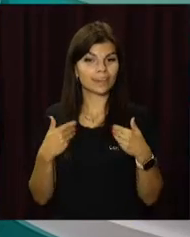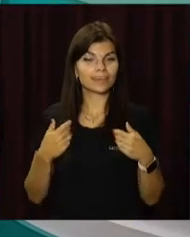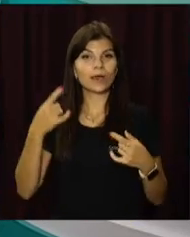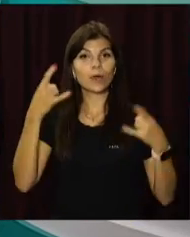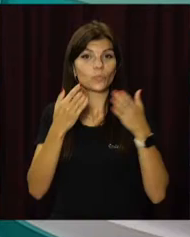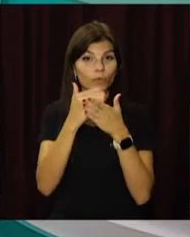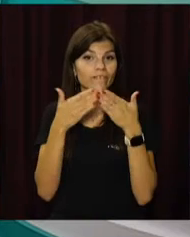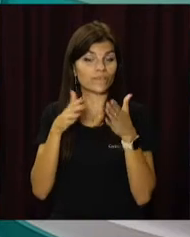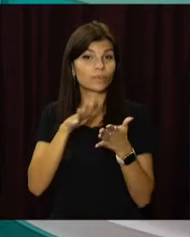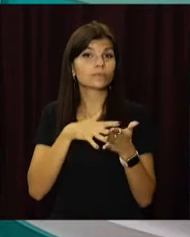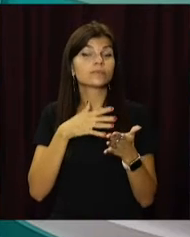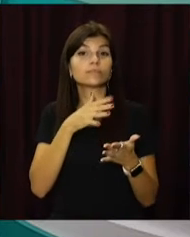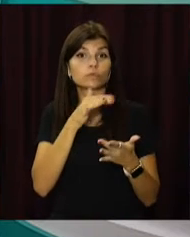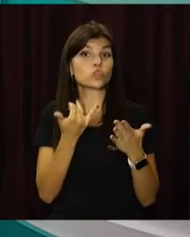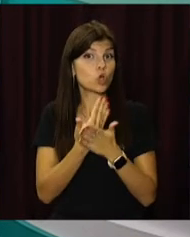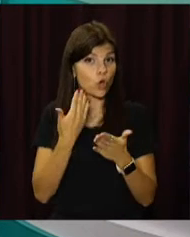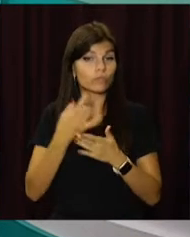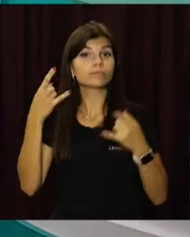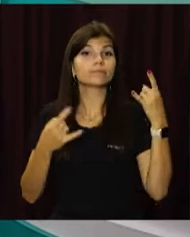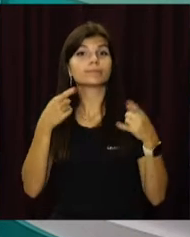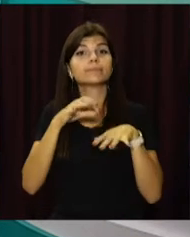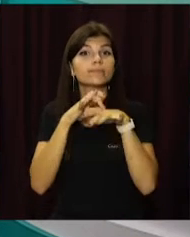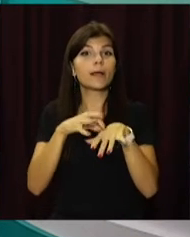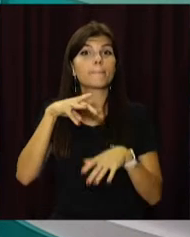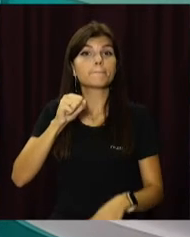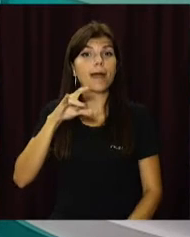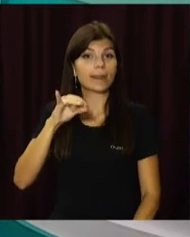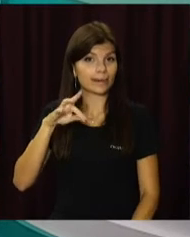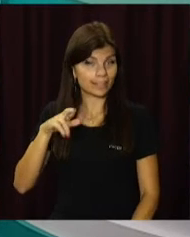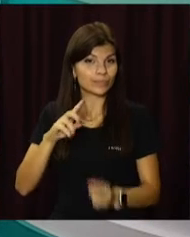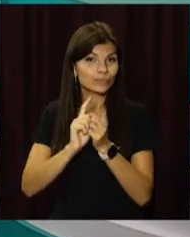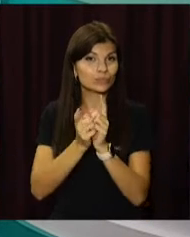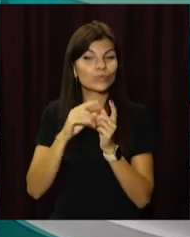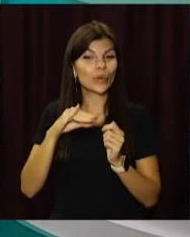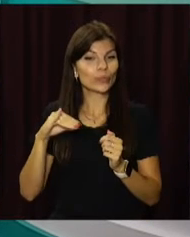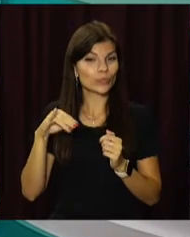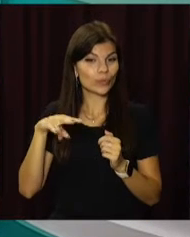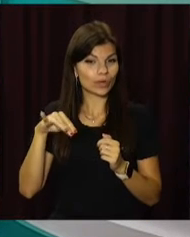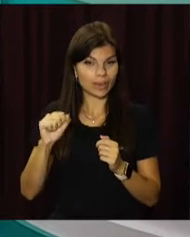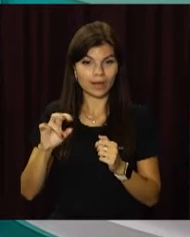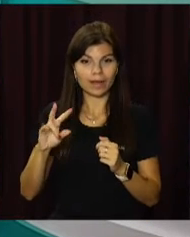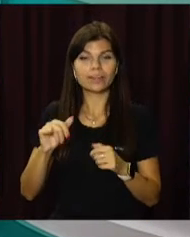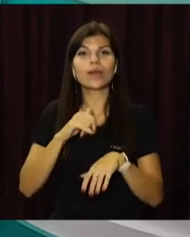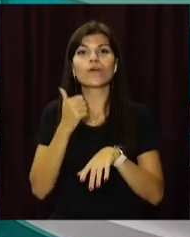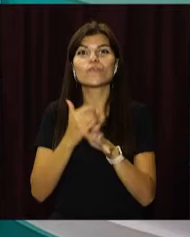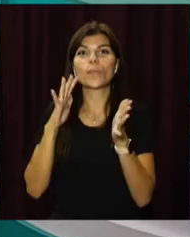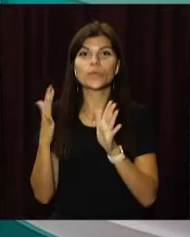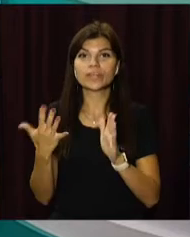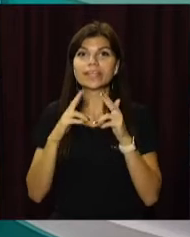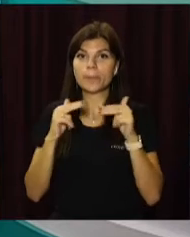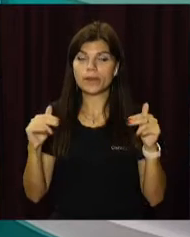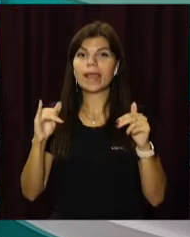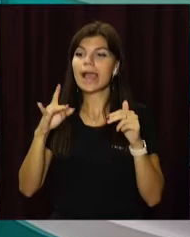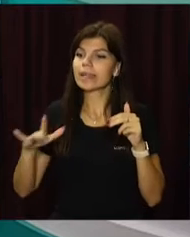Вітаю на відкритому час новин. Для вас працюють Марія Трибушенко та сурдоперекладачка Юліана Пуговкіна. І про головні події Дніпра